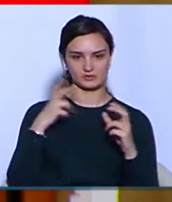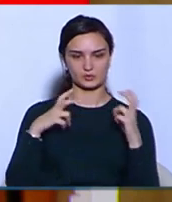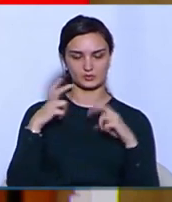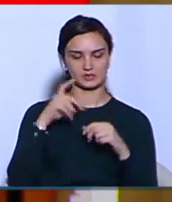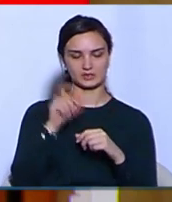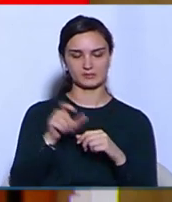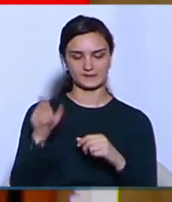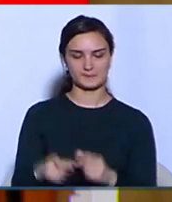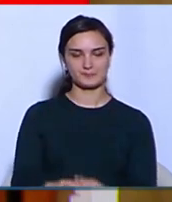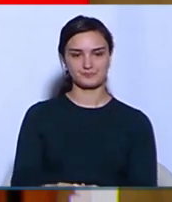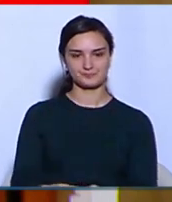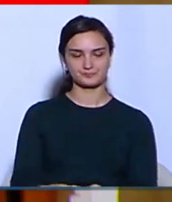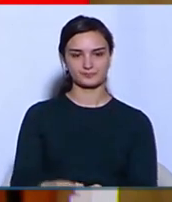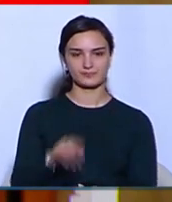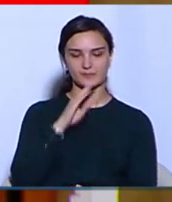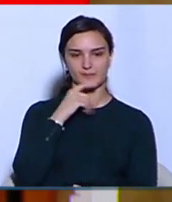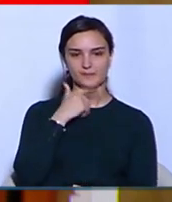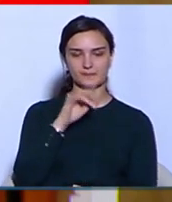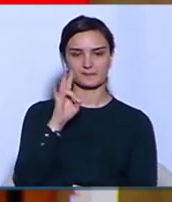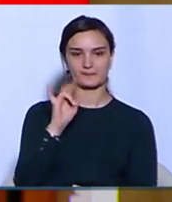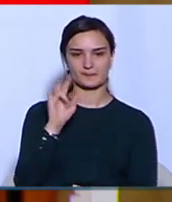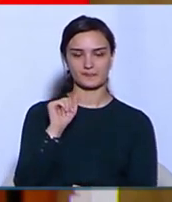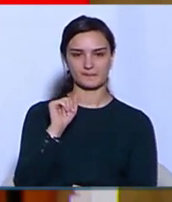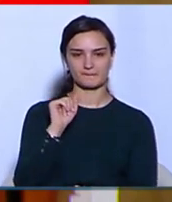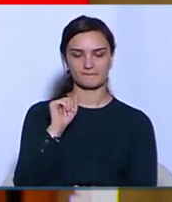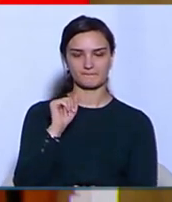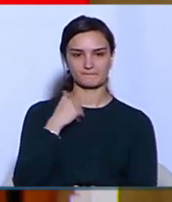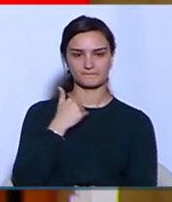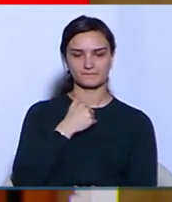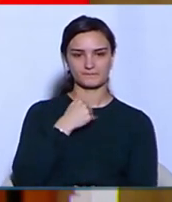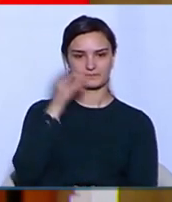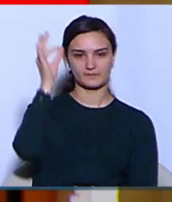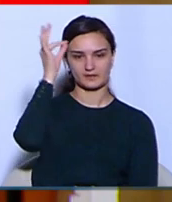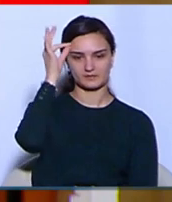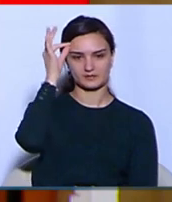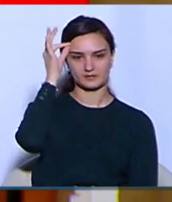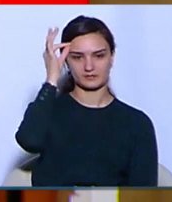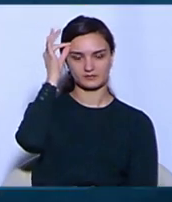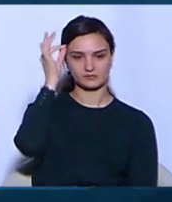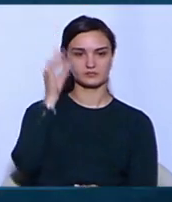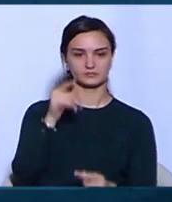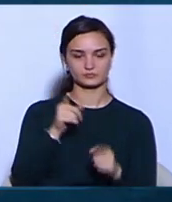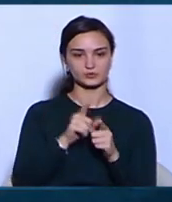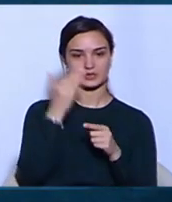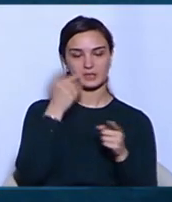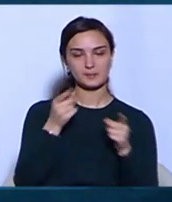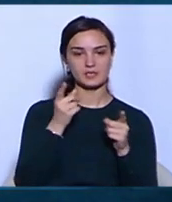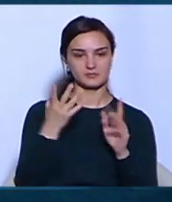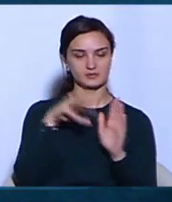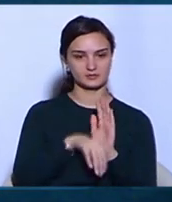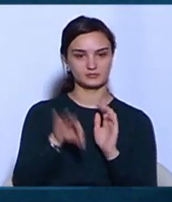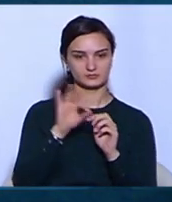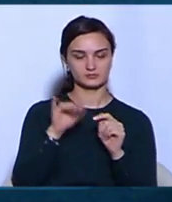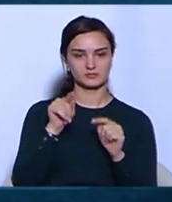სტუდენტები. ქალბატონო ნანა, მე მინდა გავიხსენო, რომ ეპილეფსიის დღესთან დაკავშირებითაც ჩაერთნენ ჩვენი სტუდენტები.